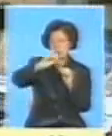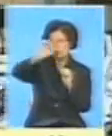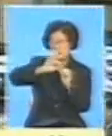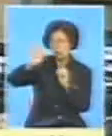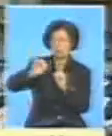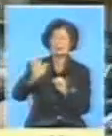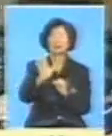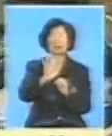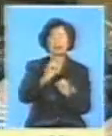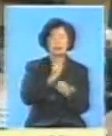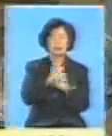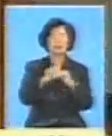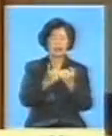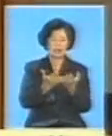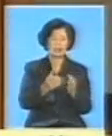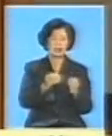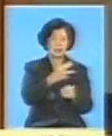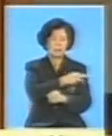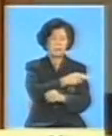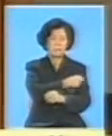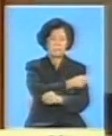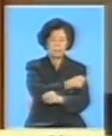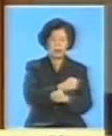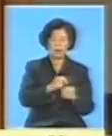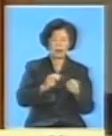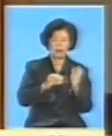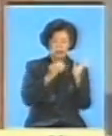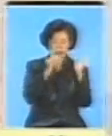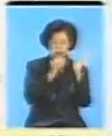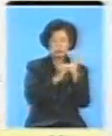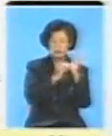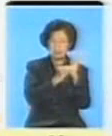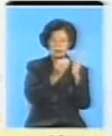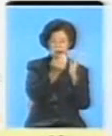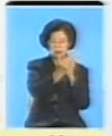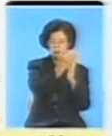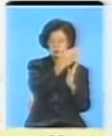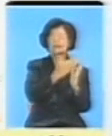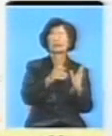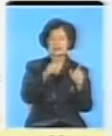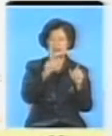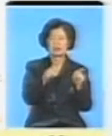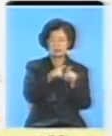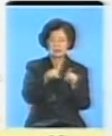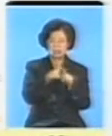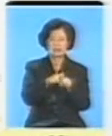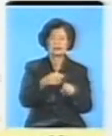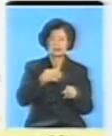ำยังไงหมอชนบทหมอในเมืองแล้วก็ไม่ทะเลาะกันอีกนะเดี๋ยวหมอชนบทอย่างหมอในเมืองอย่างอีกนะไม่